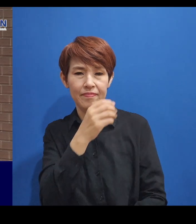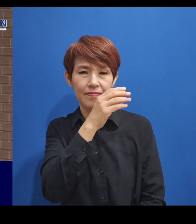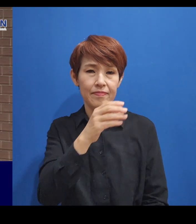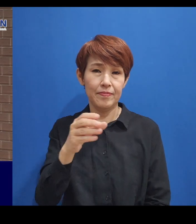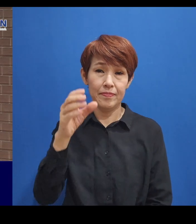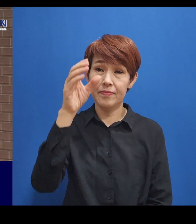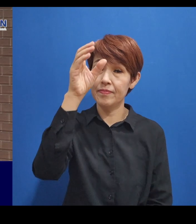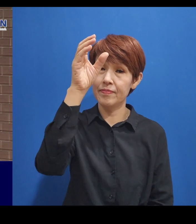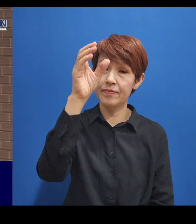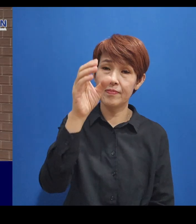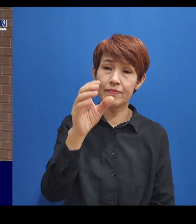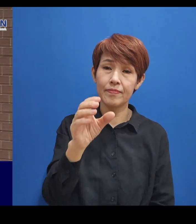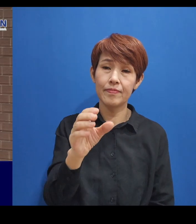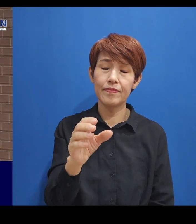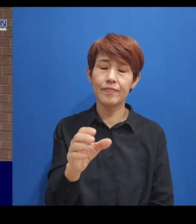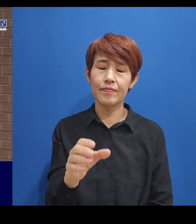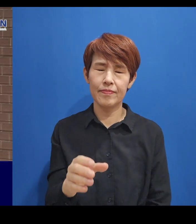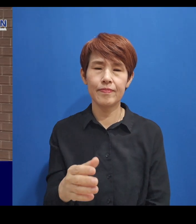내